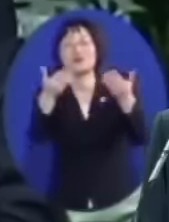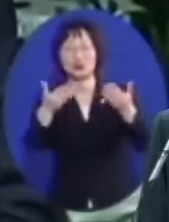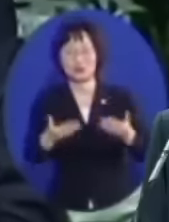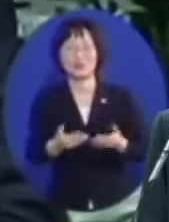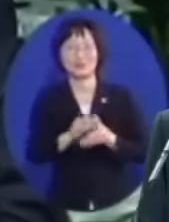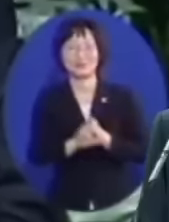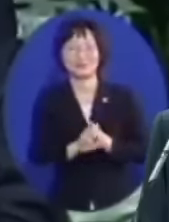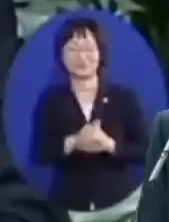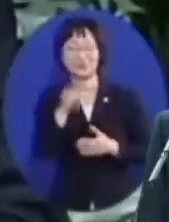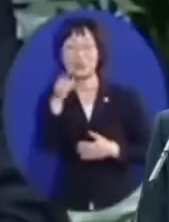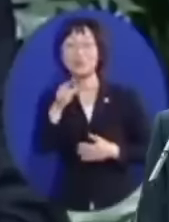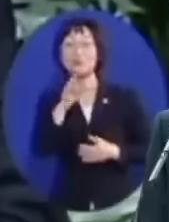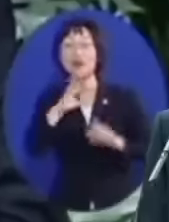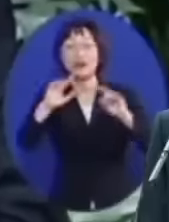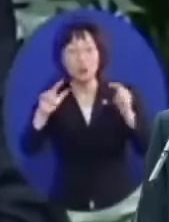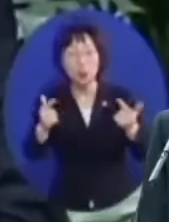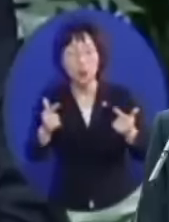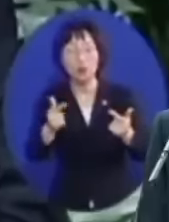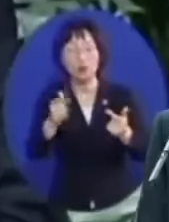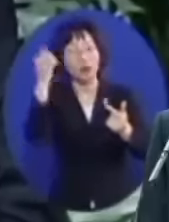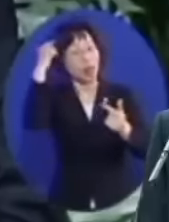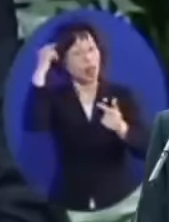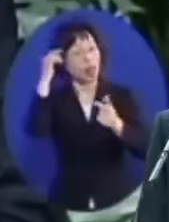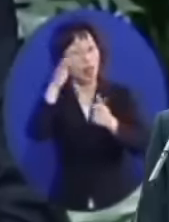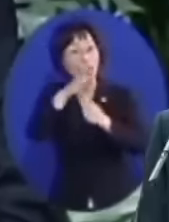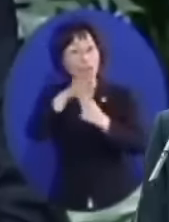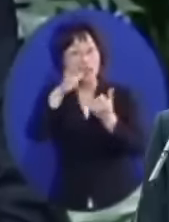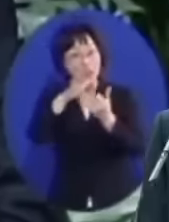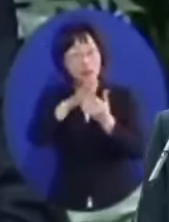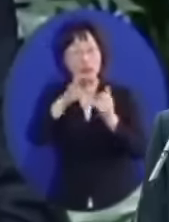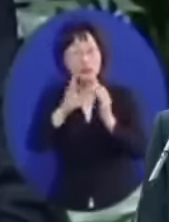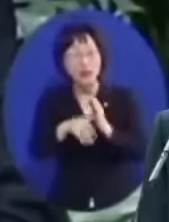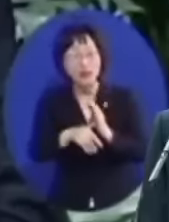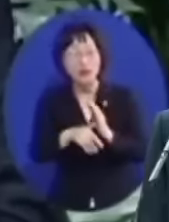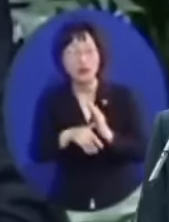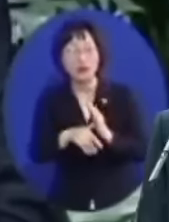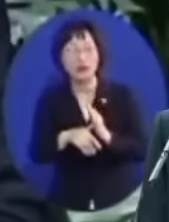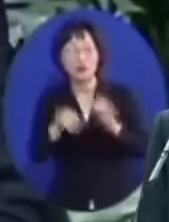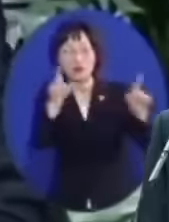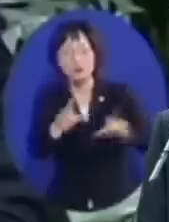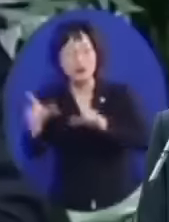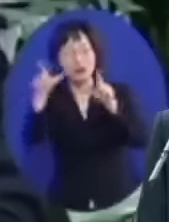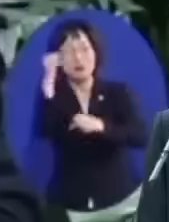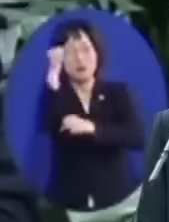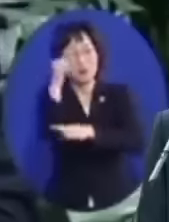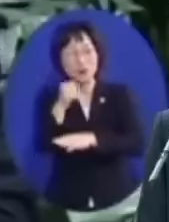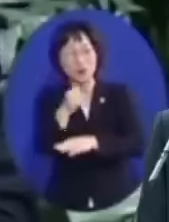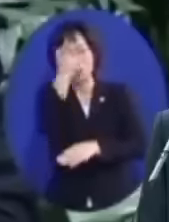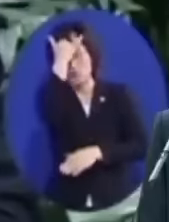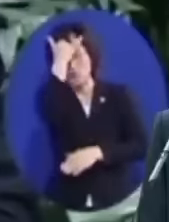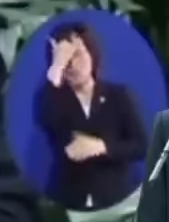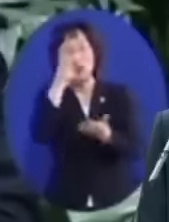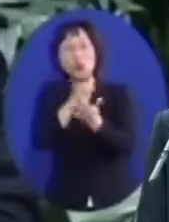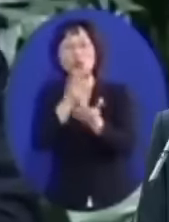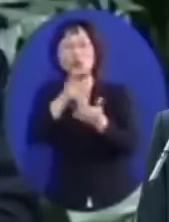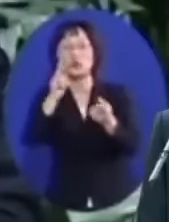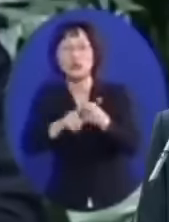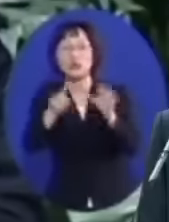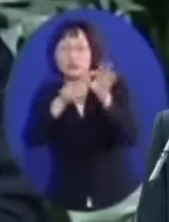것입니다. 그럴 뿐 아니라 어린아이 때 삶의 가장 기초적인 윤리 도덕인 십계명 교명을 시켜야 되는